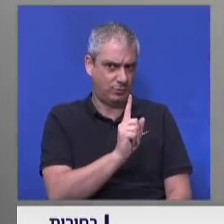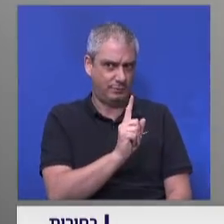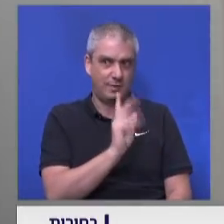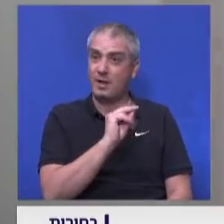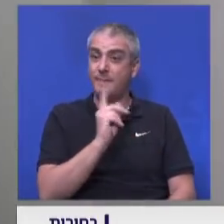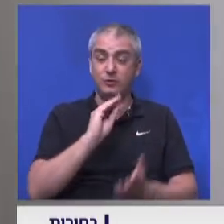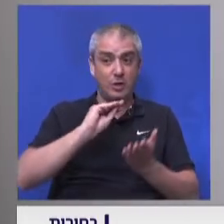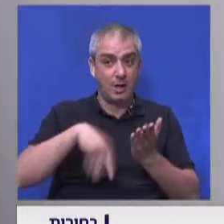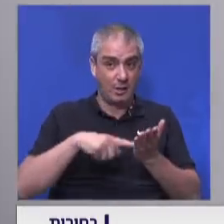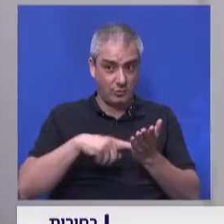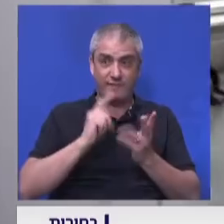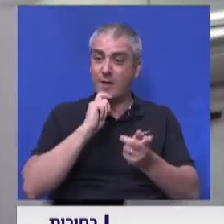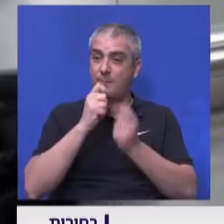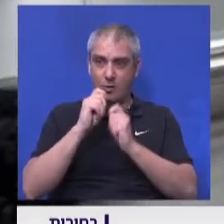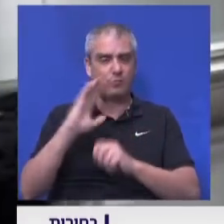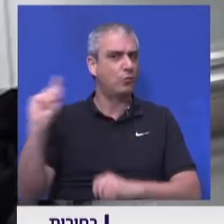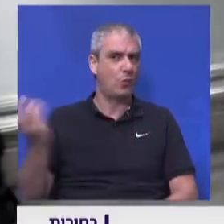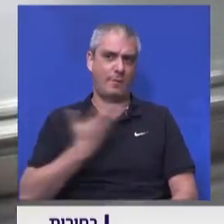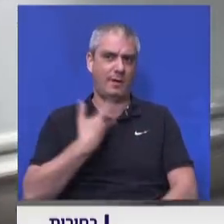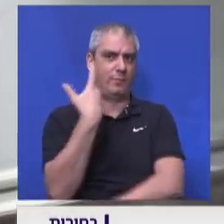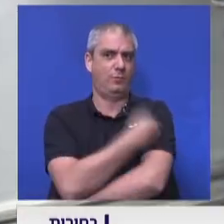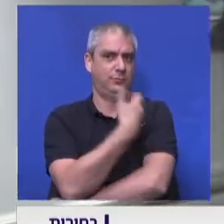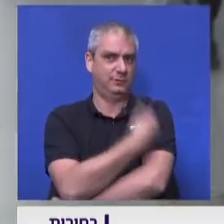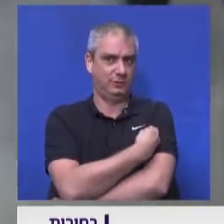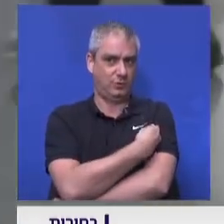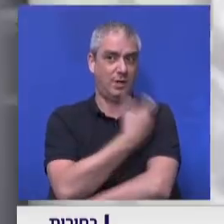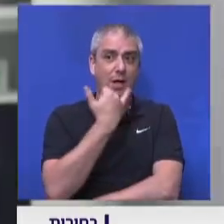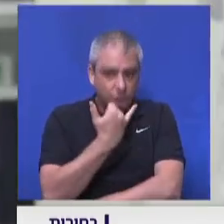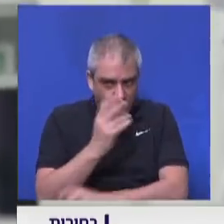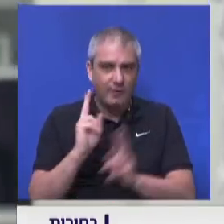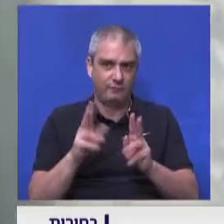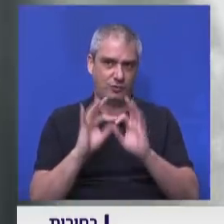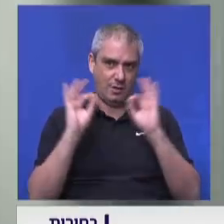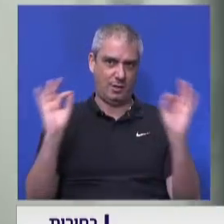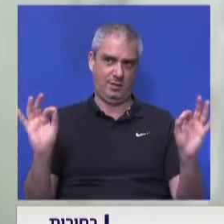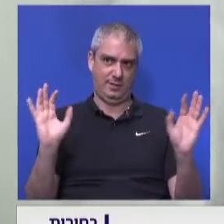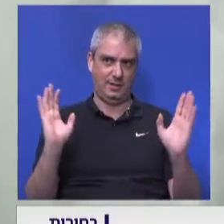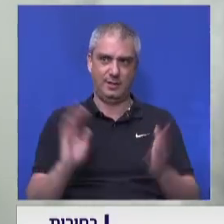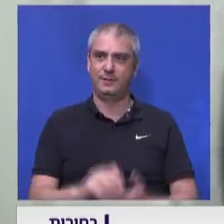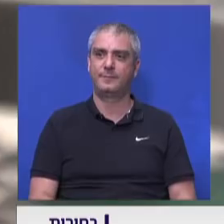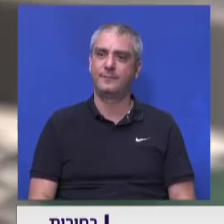וגם המרואיינים התחסנו. עכשיו אפשר להתחיל. בואו, בואו איתי.